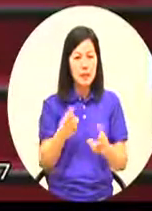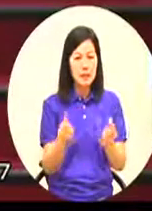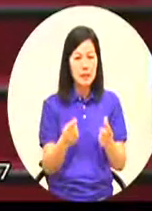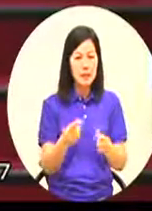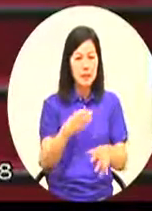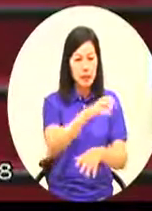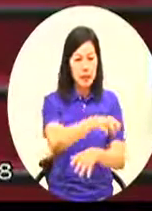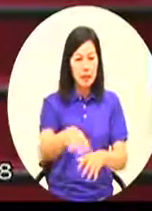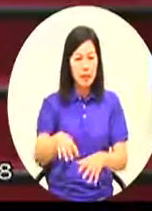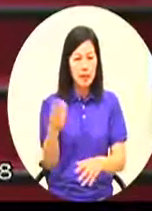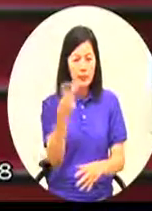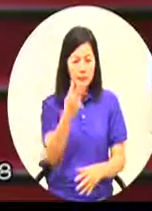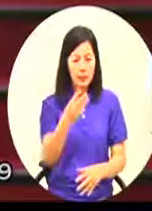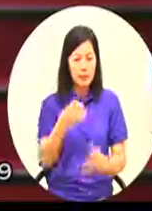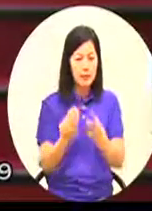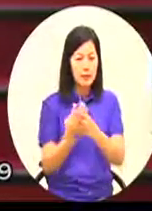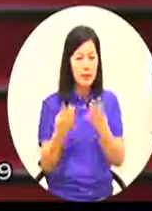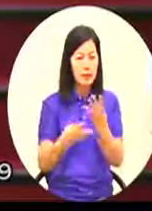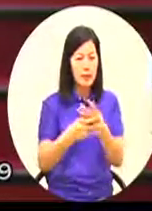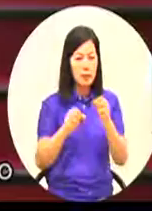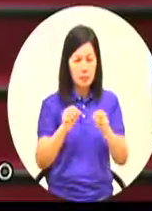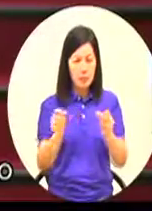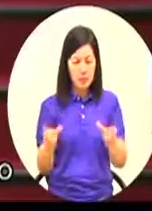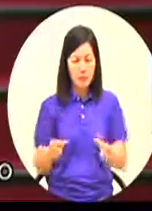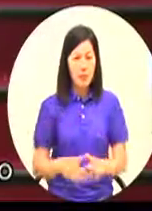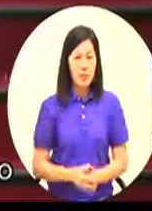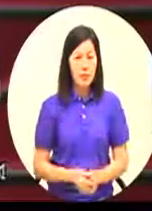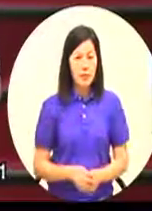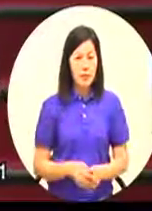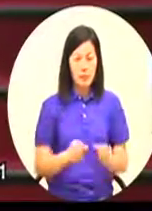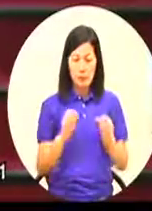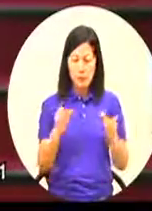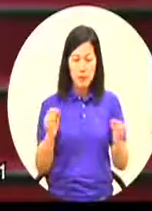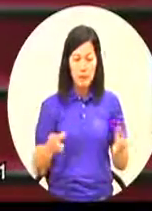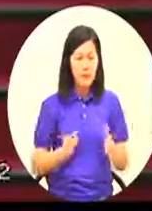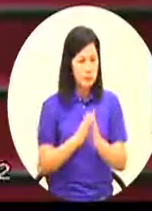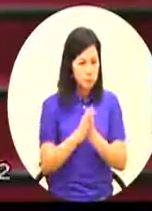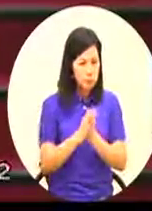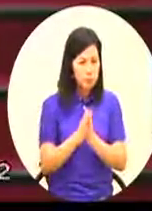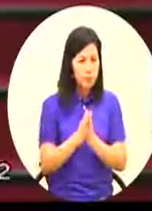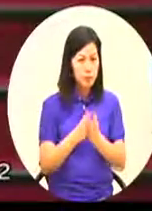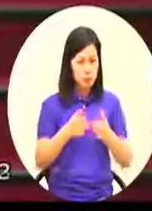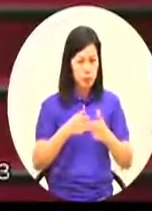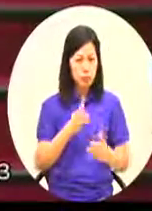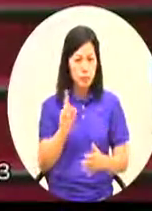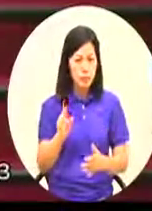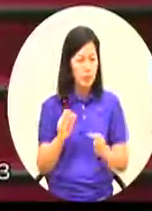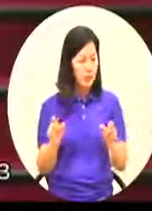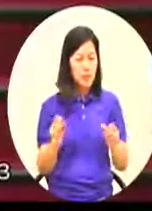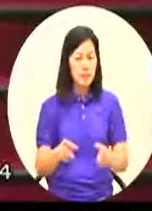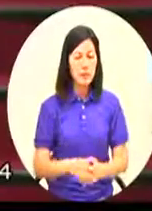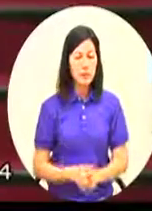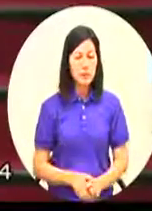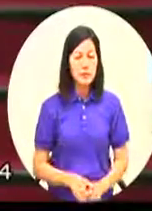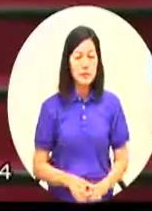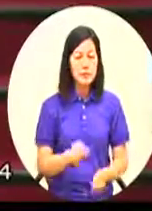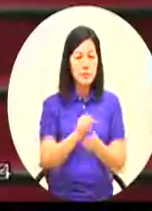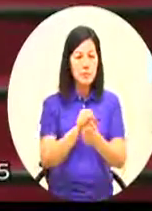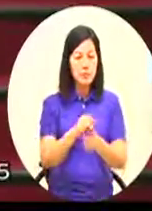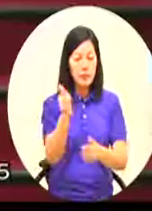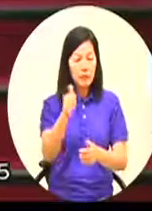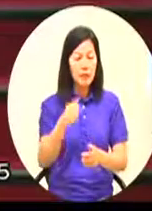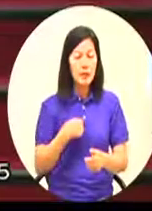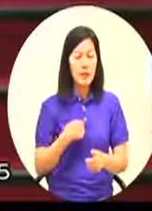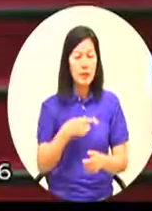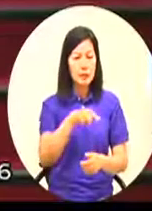不同的产业，有绝对不同的需求了哈。像刚才贝尔夫议员也提到，就是说纳马夏跟